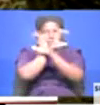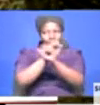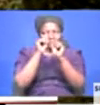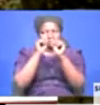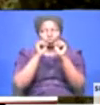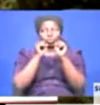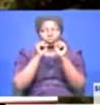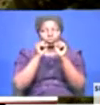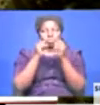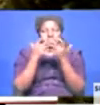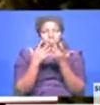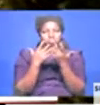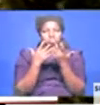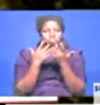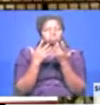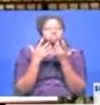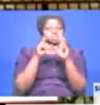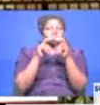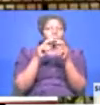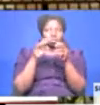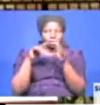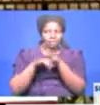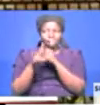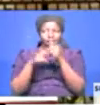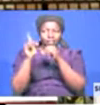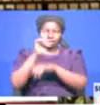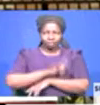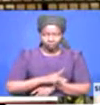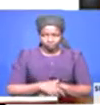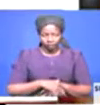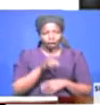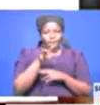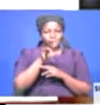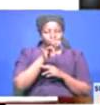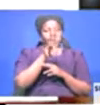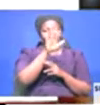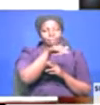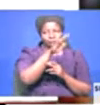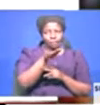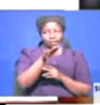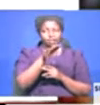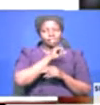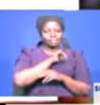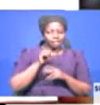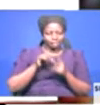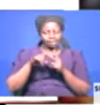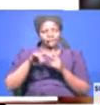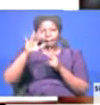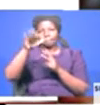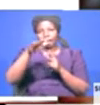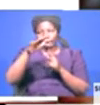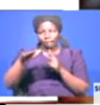Maspika wa mabunge yote mawili, lile la kitaifa na la seneti, kupitia ilani walitangaza kikao cha pamoja cha mabunge yote